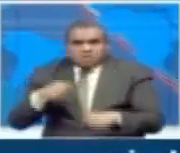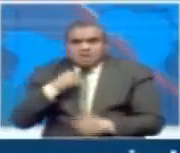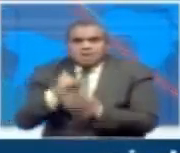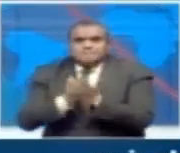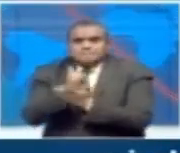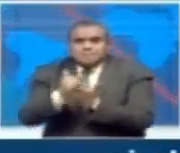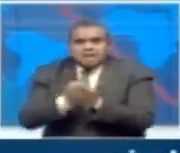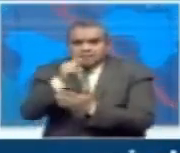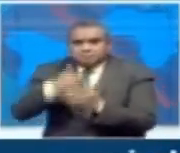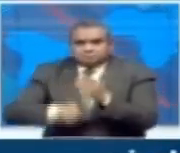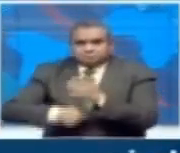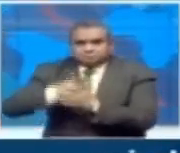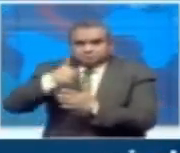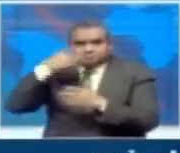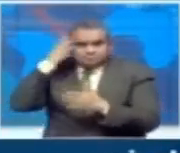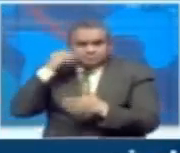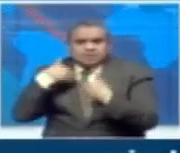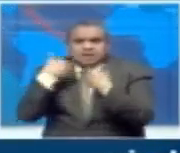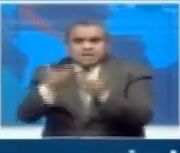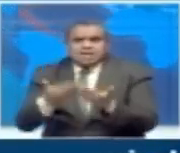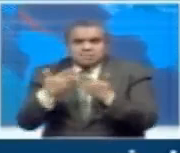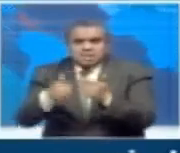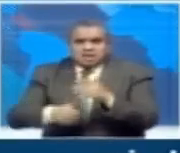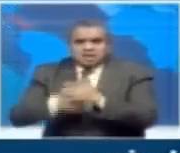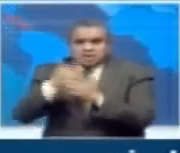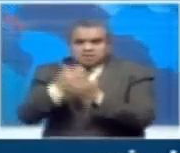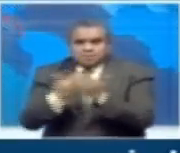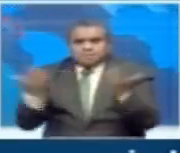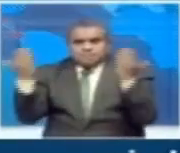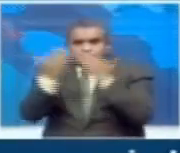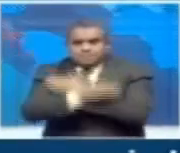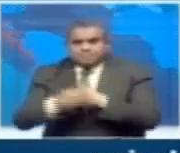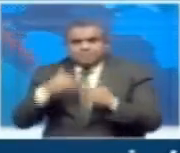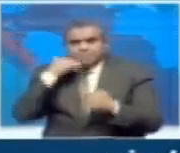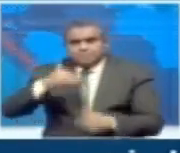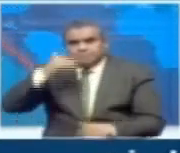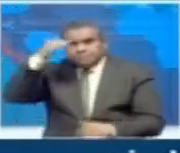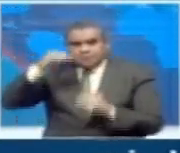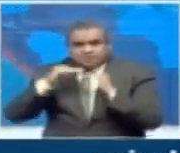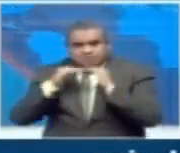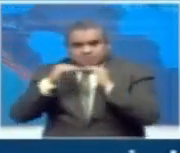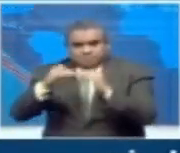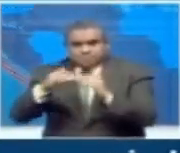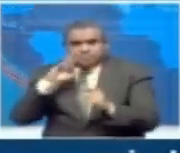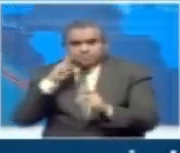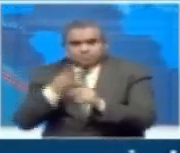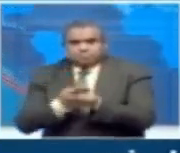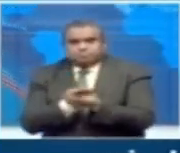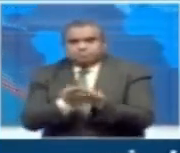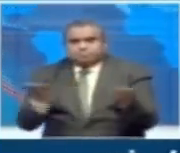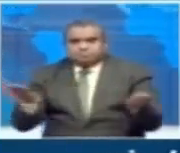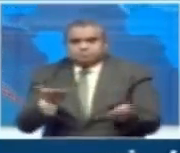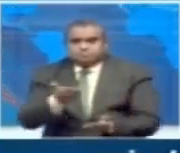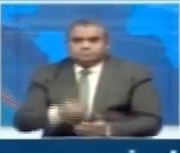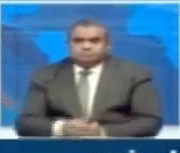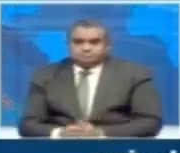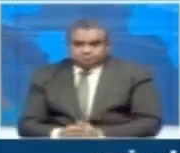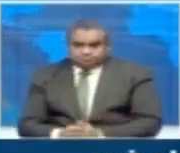الدراسية، تقديرا للتضحيات التي قدمها أبناؤهم في سبيل تحقيق أمن واستقرار